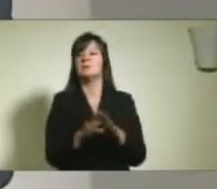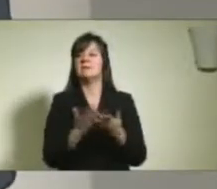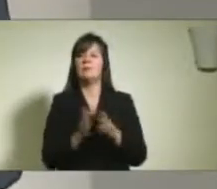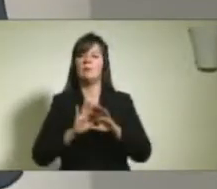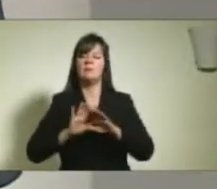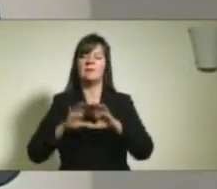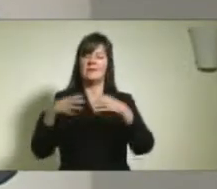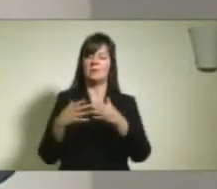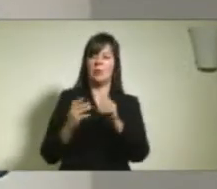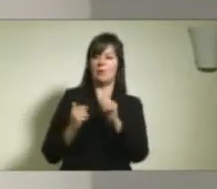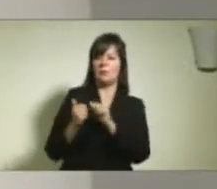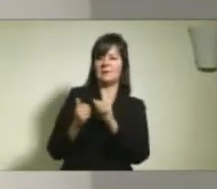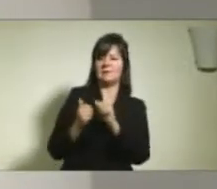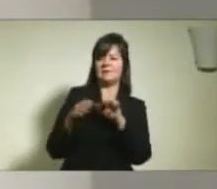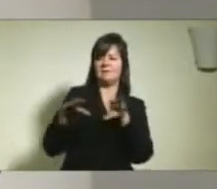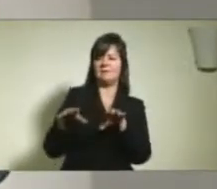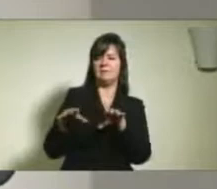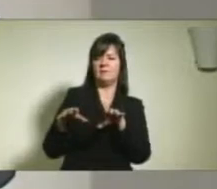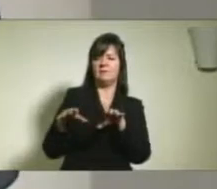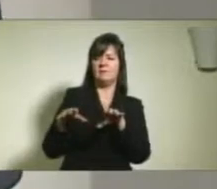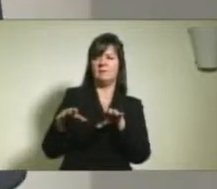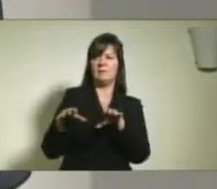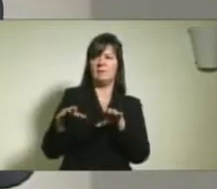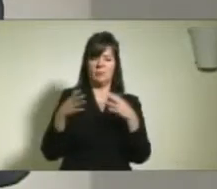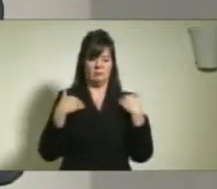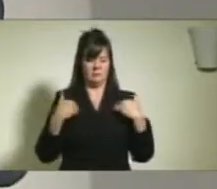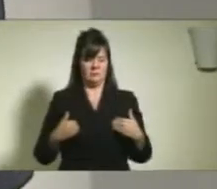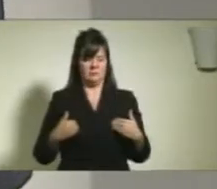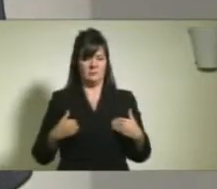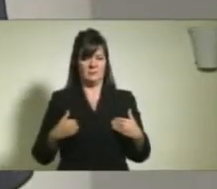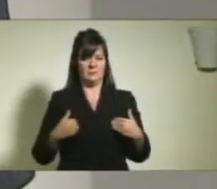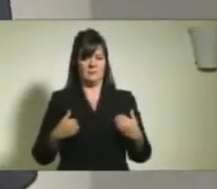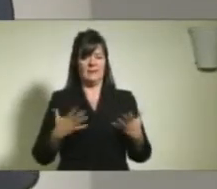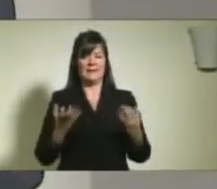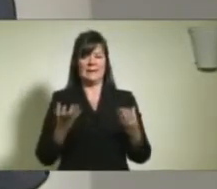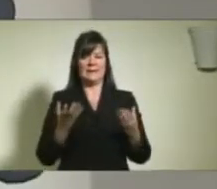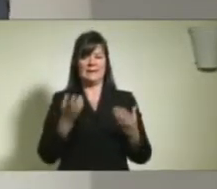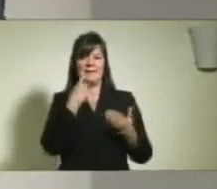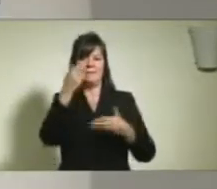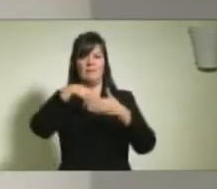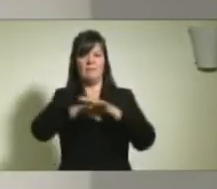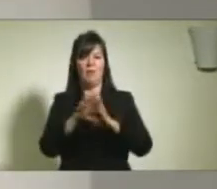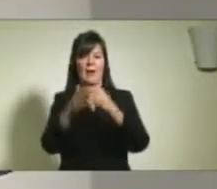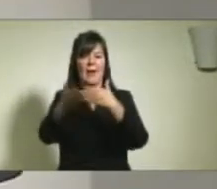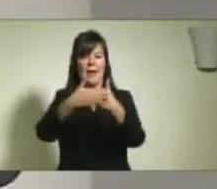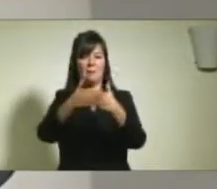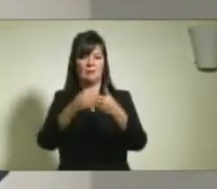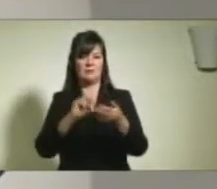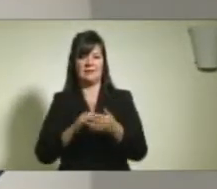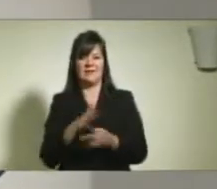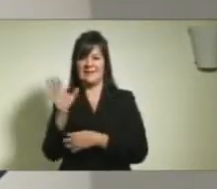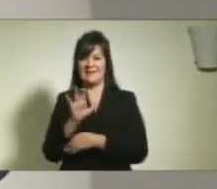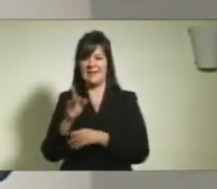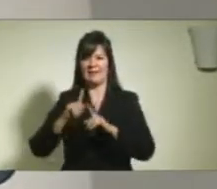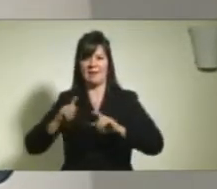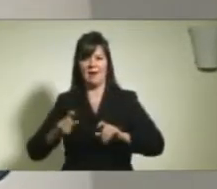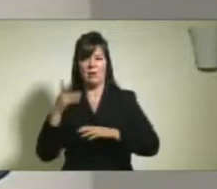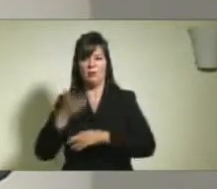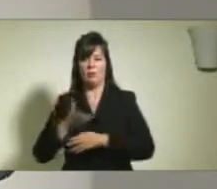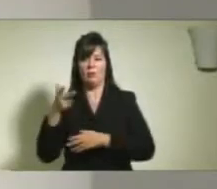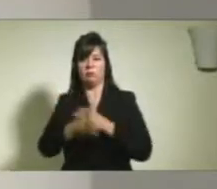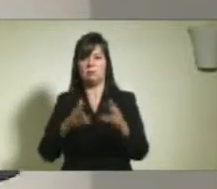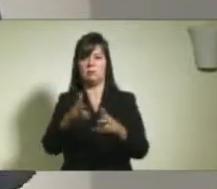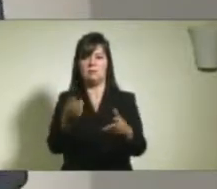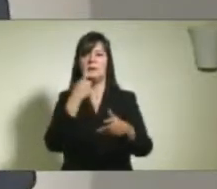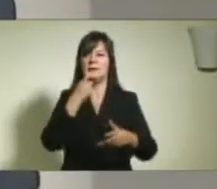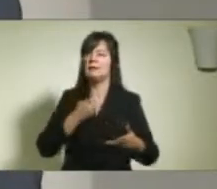qui va à la porte? Est-ce qu'il y a 5 véhicules qui vont à la porte ou s'il y a juste un véhicule qui va à la porte? Quand on